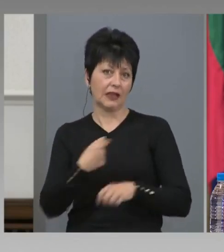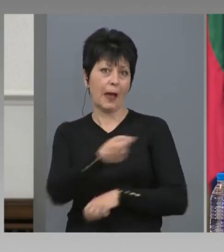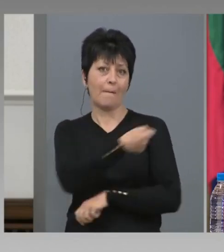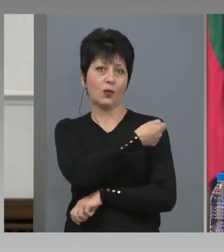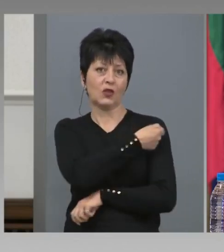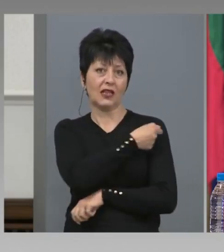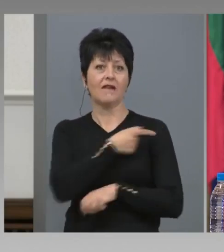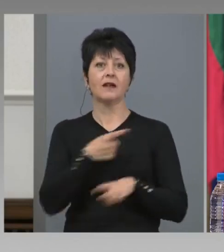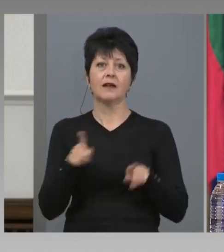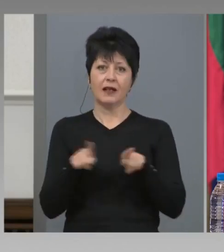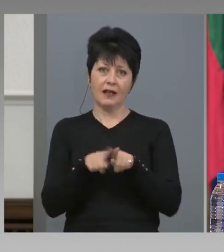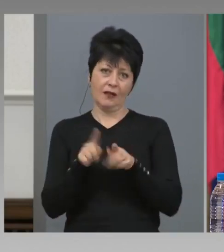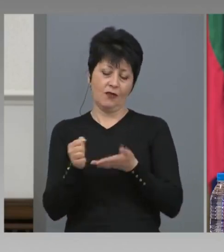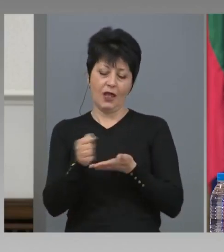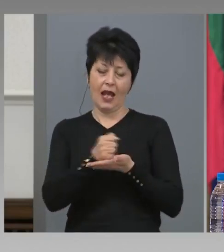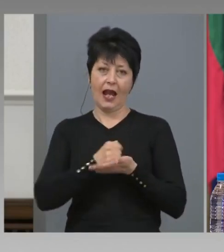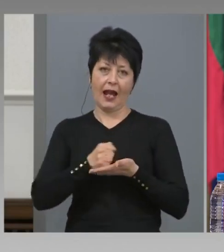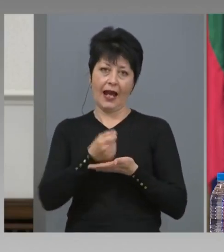Както и лекарство.